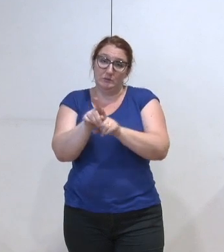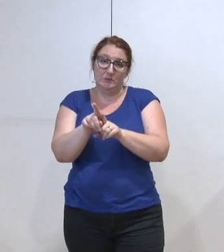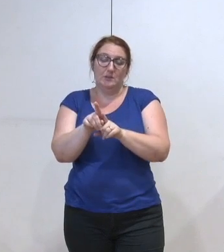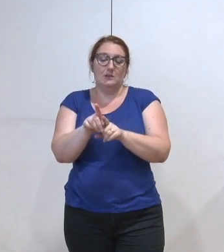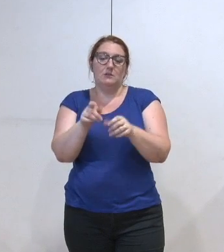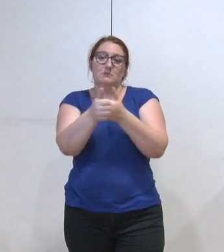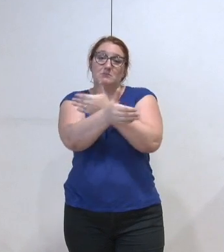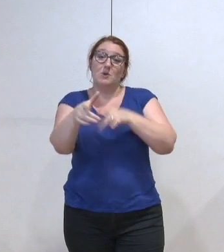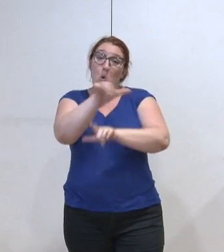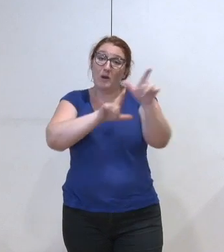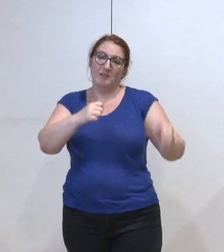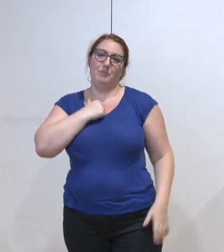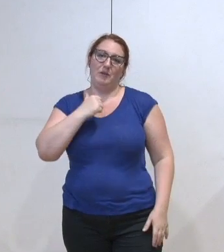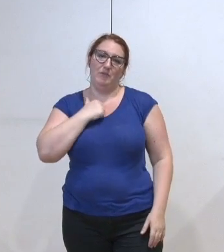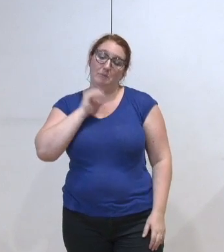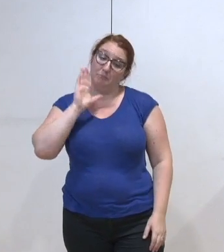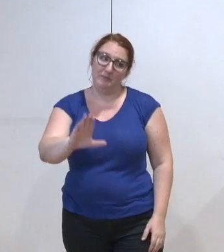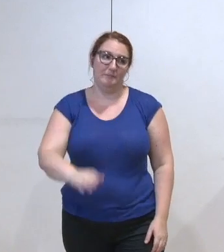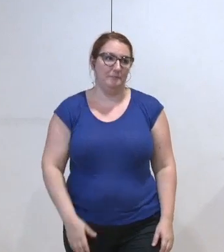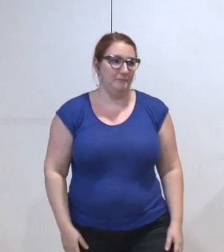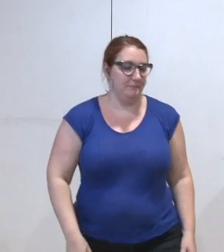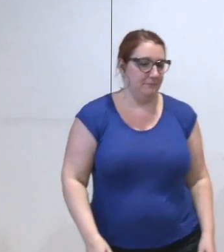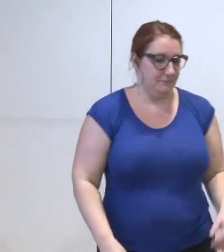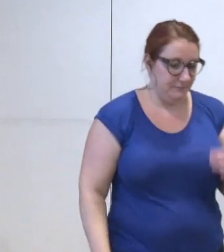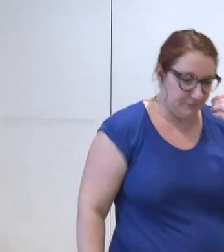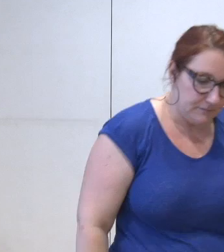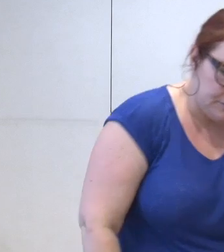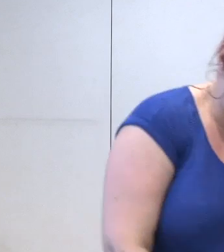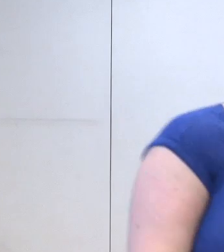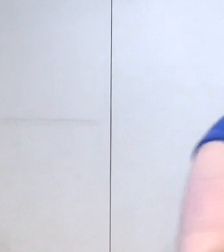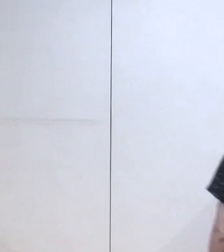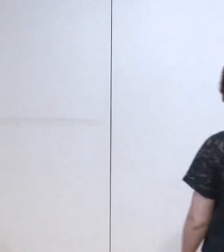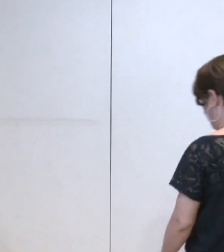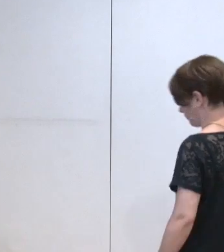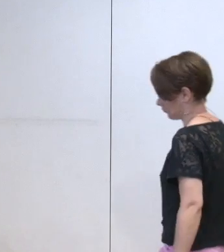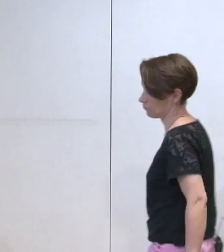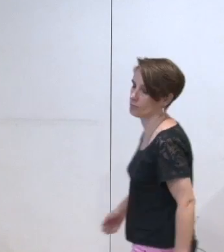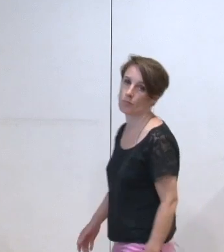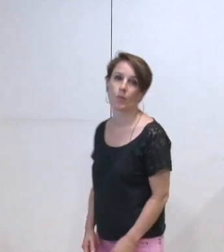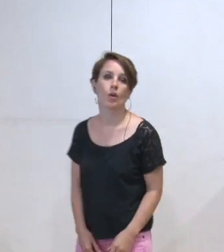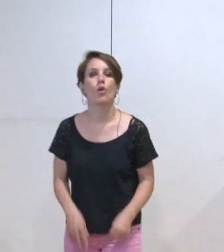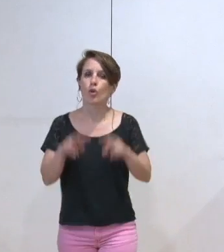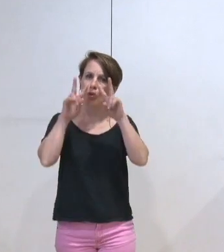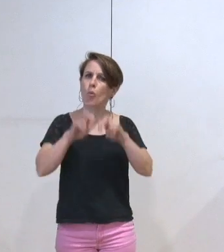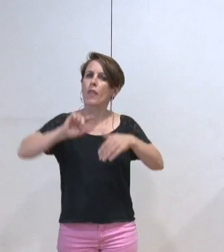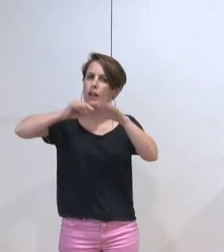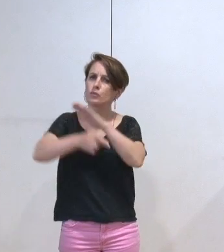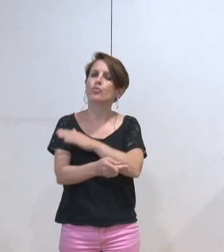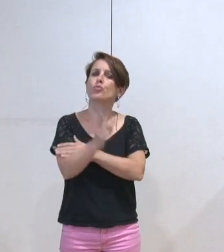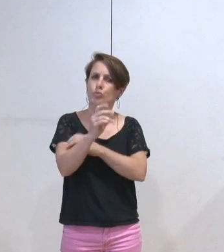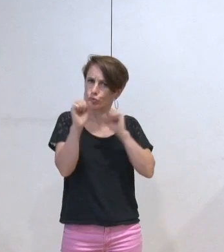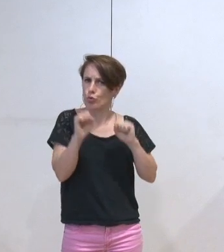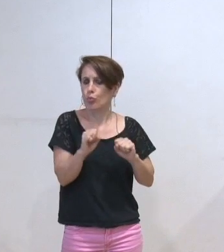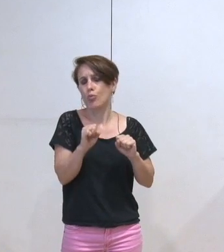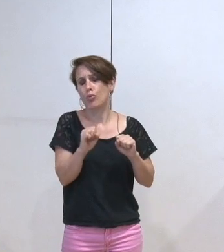du domaine locatif privé cette analyse pourrait être poursuivi pour en particulier prendre regarder les impacts et